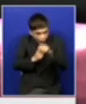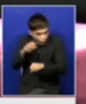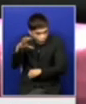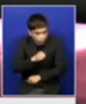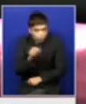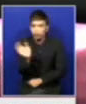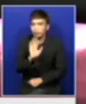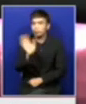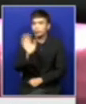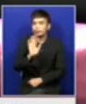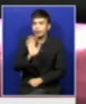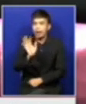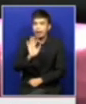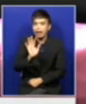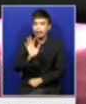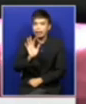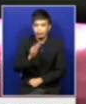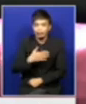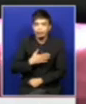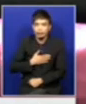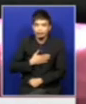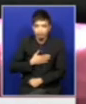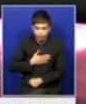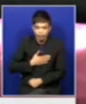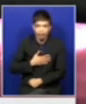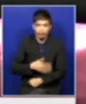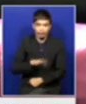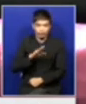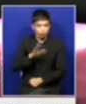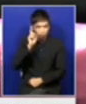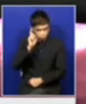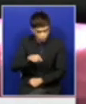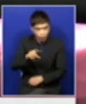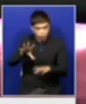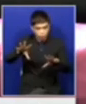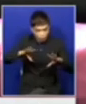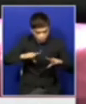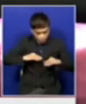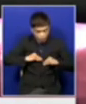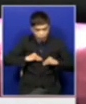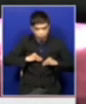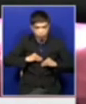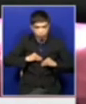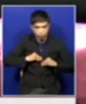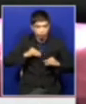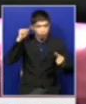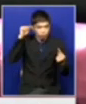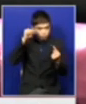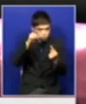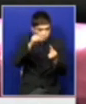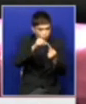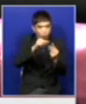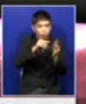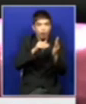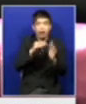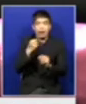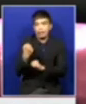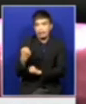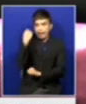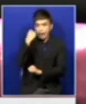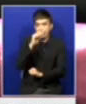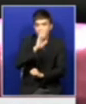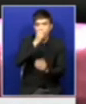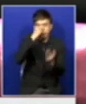ลดังที่เคยทำมาและทุกคนต้องยอมรับตรงกันค่ะว่าจุดแข็งของประเทศไทยคือระบบสาธารณสุขที่เข้มแข็